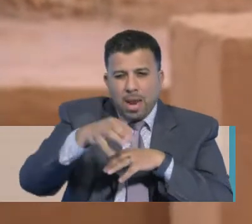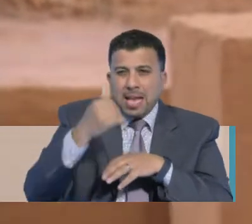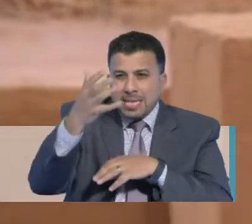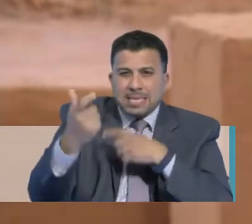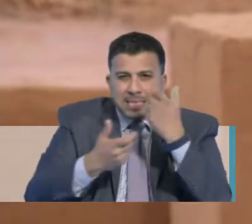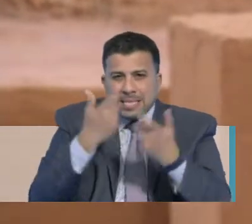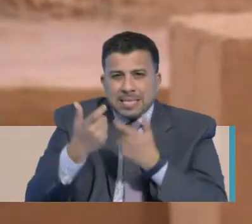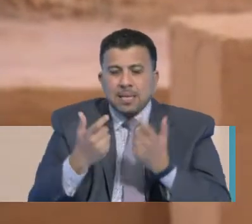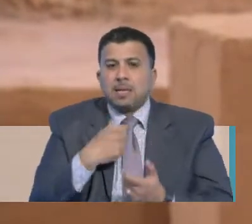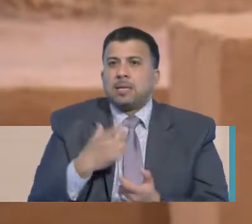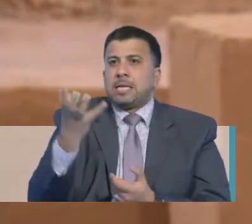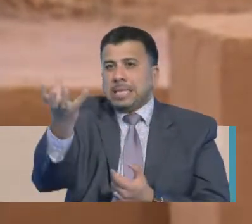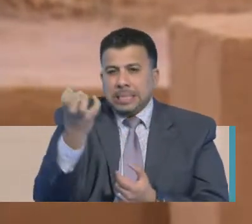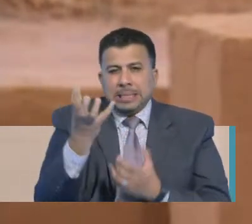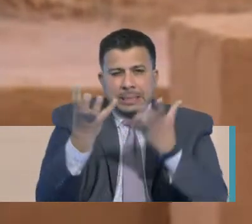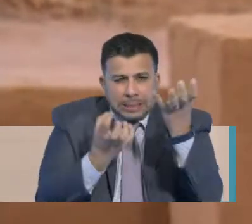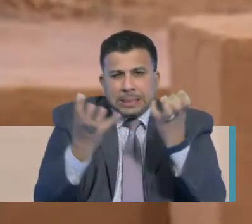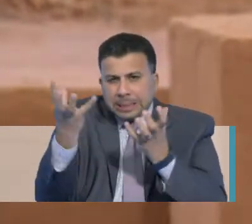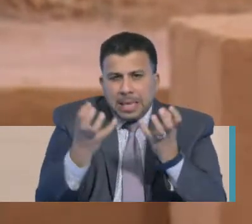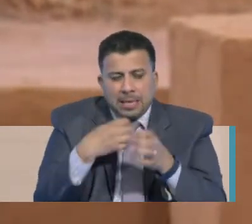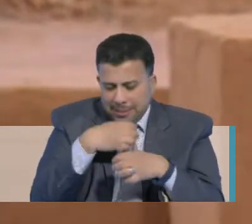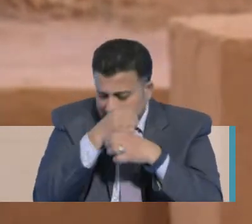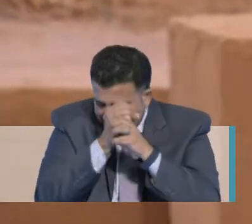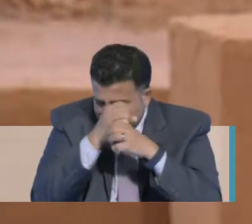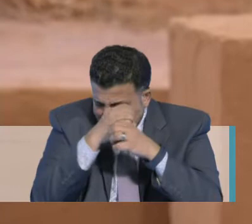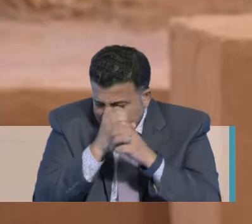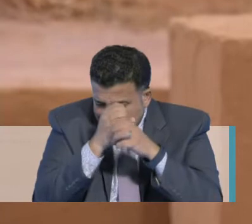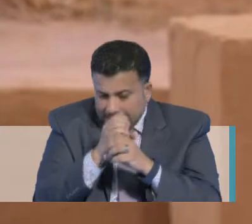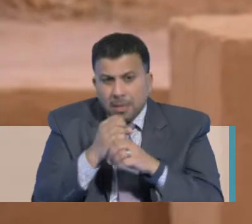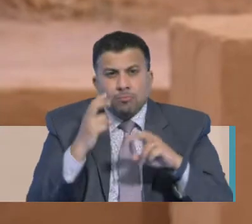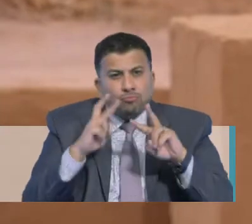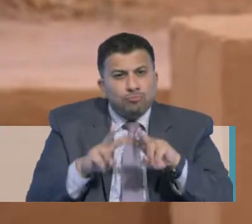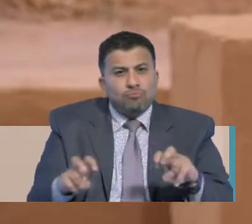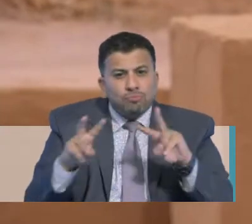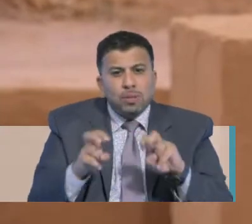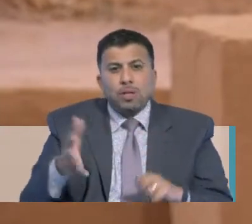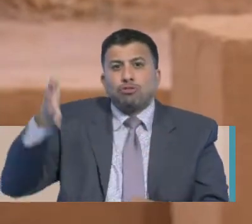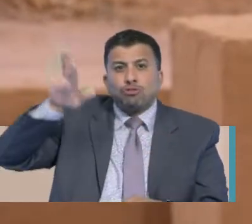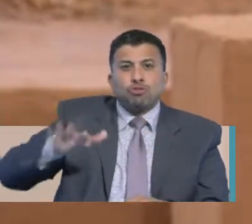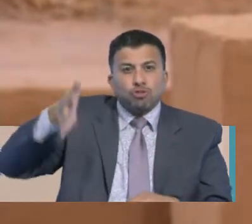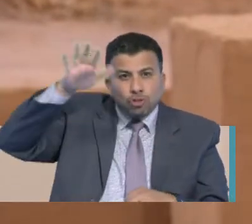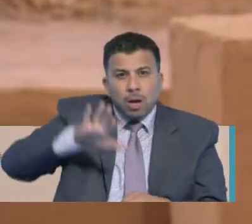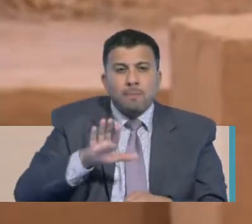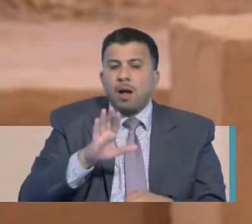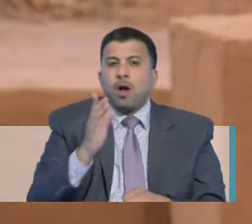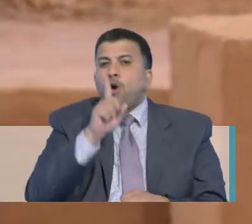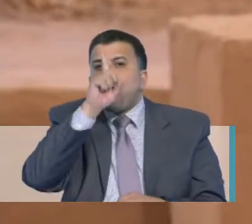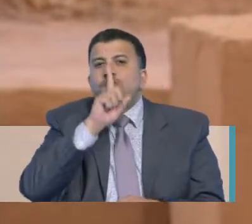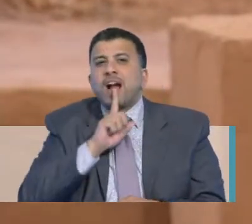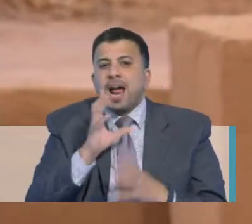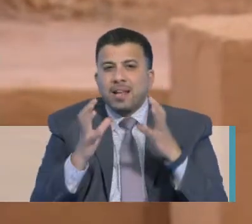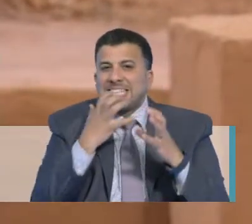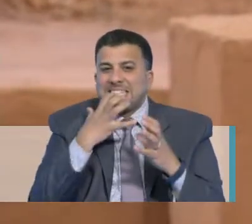فجبت المادة من هناك وجبت من كل مكان أحلل على أساس أنا، وأخذت من جبال خرفكان من المناطق عشان أخارج